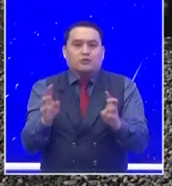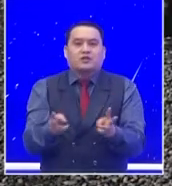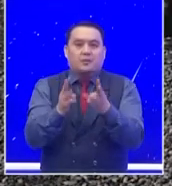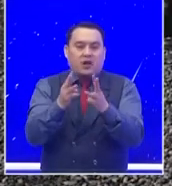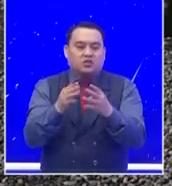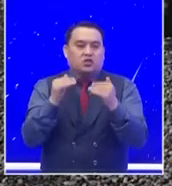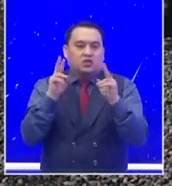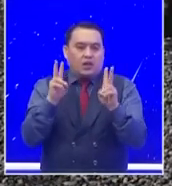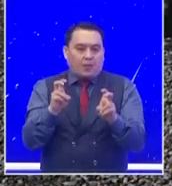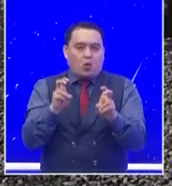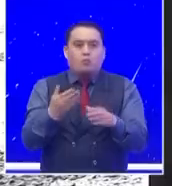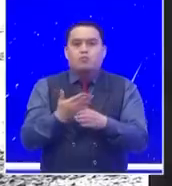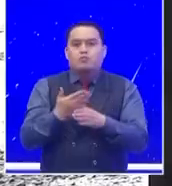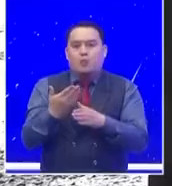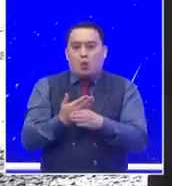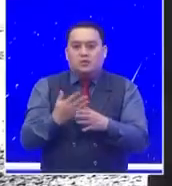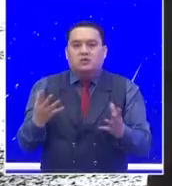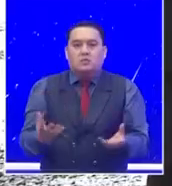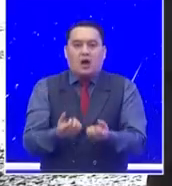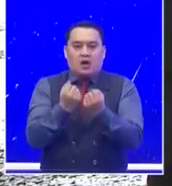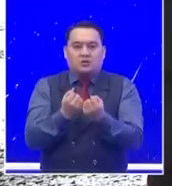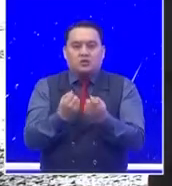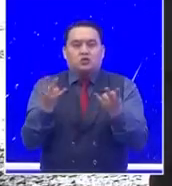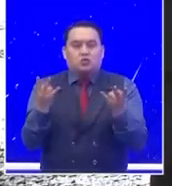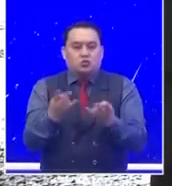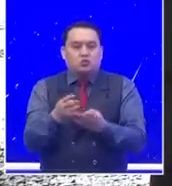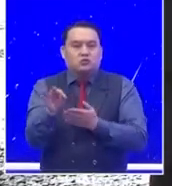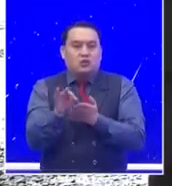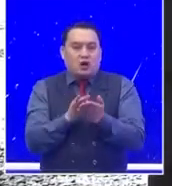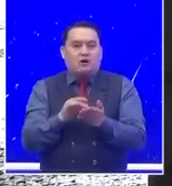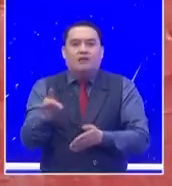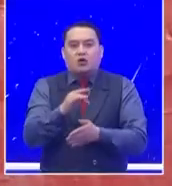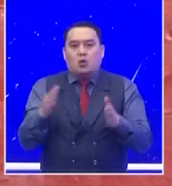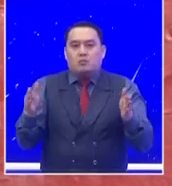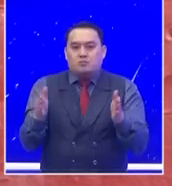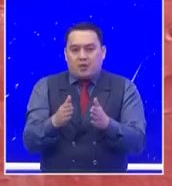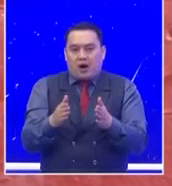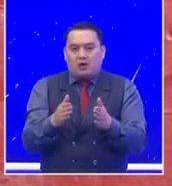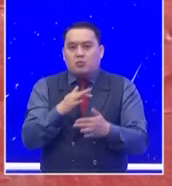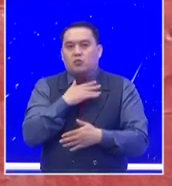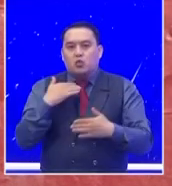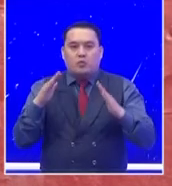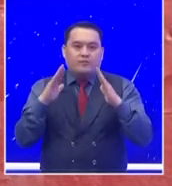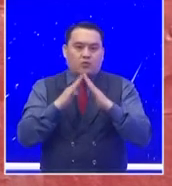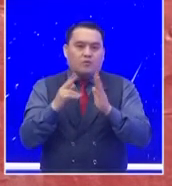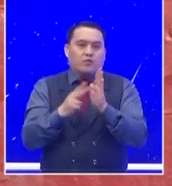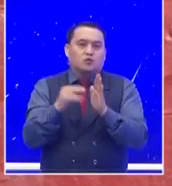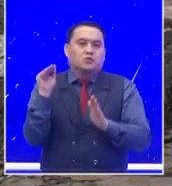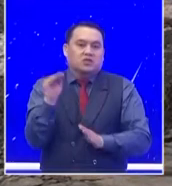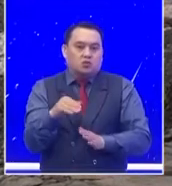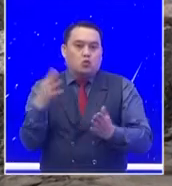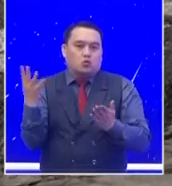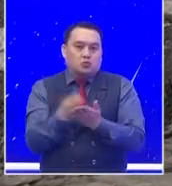помощь добровольцев пришлась спасателям как нельзя кстати районе маленький адамов много 8000